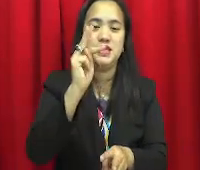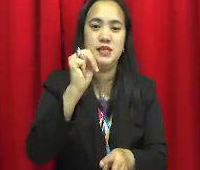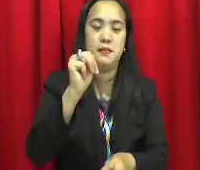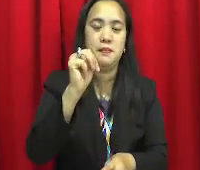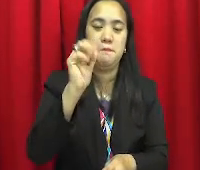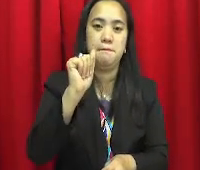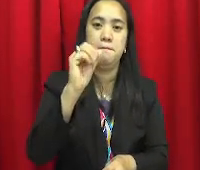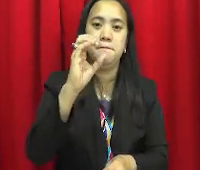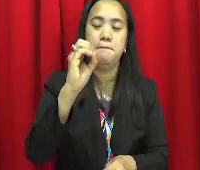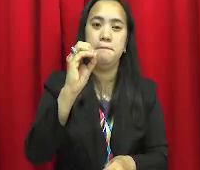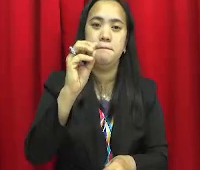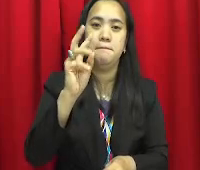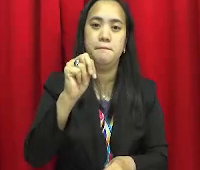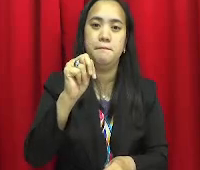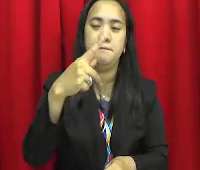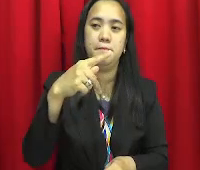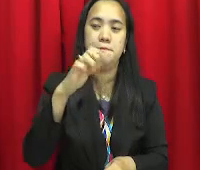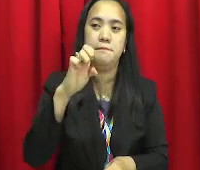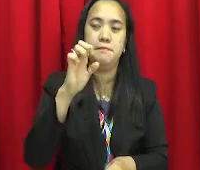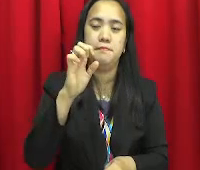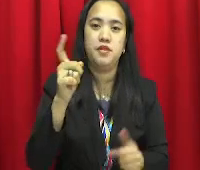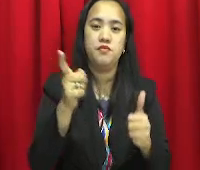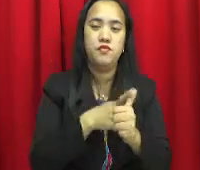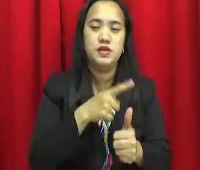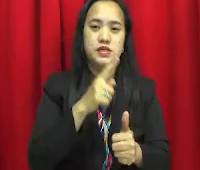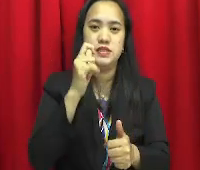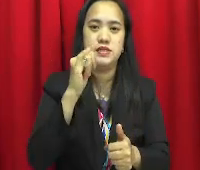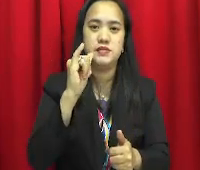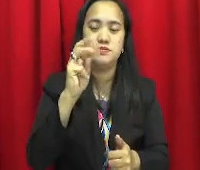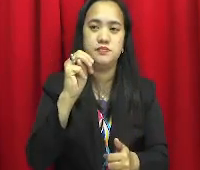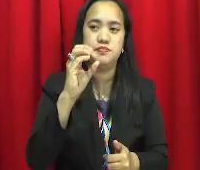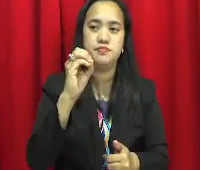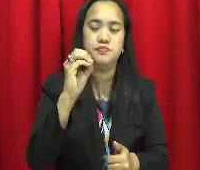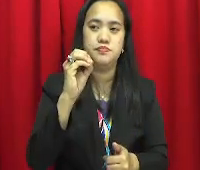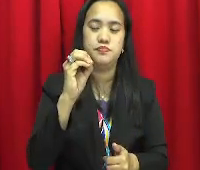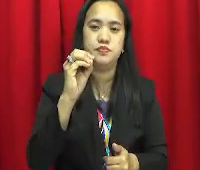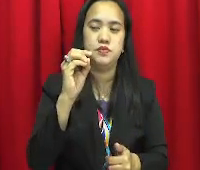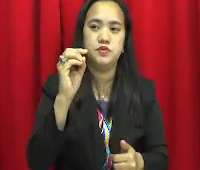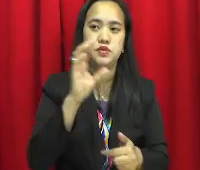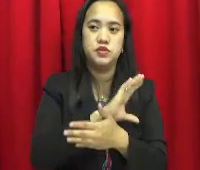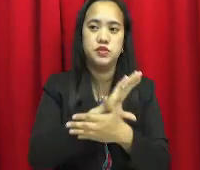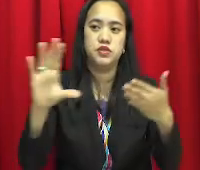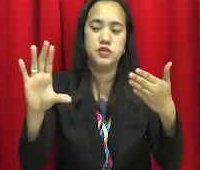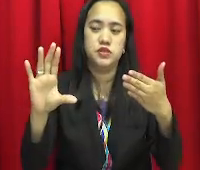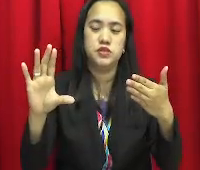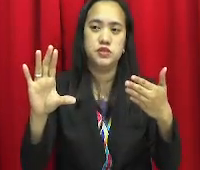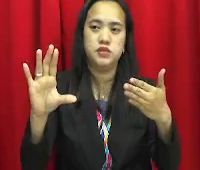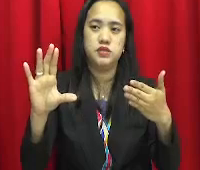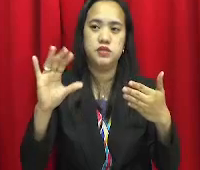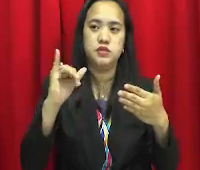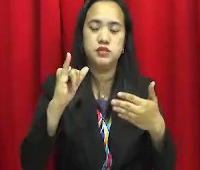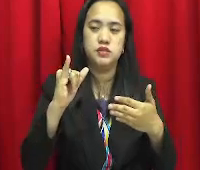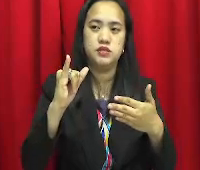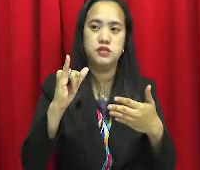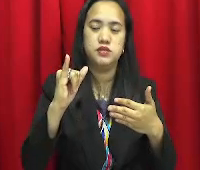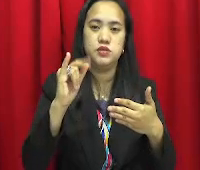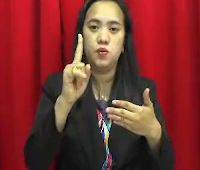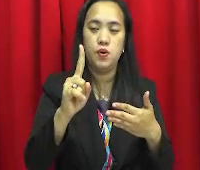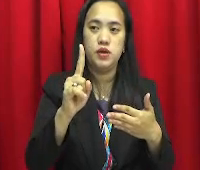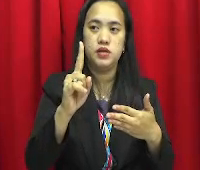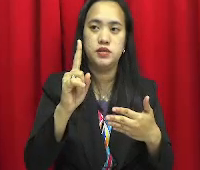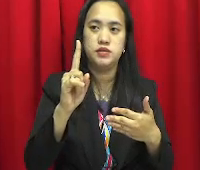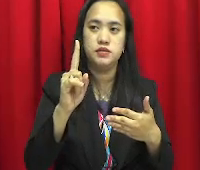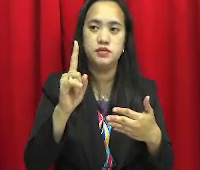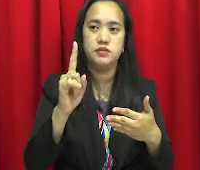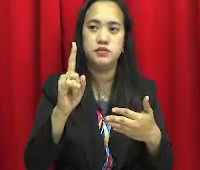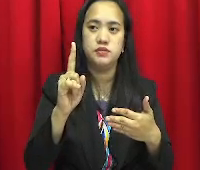And sabi sa 1 Timothy chapter 6, 1 Timothy 6, 1-6. Teka